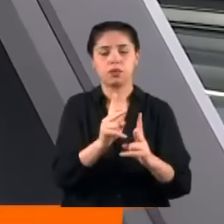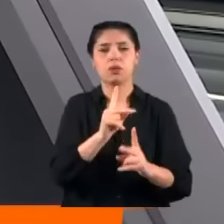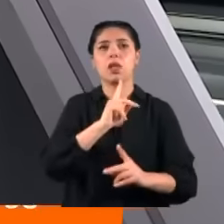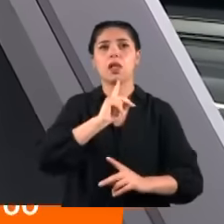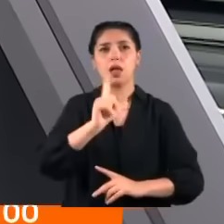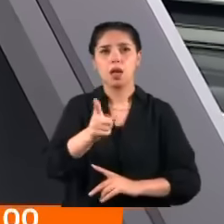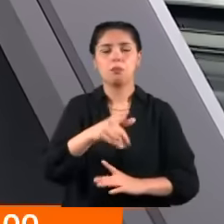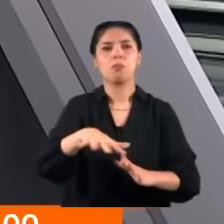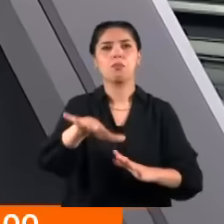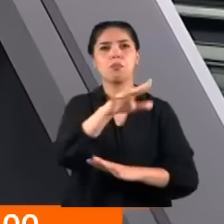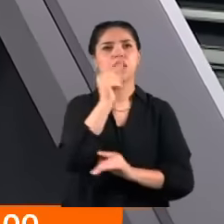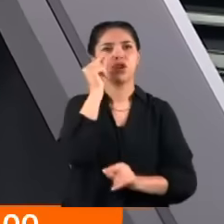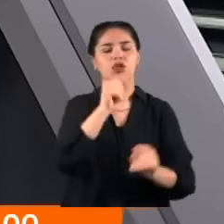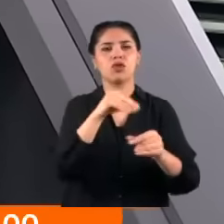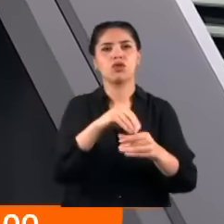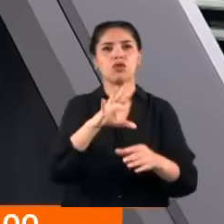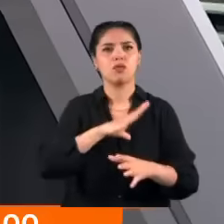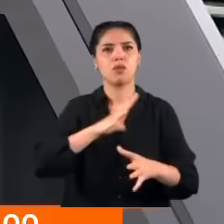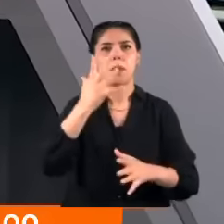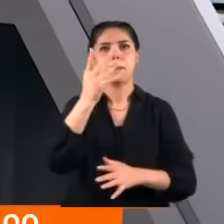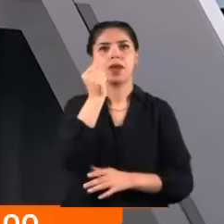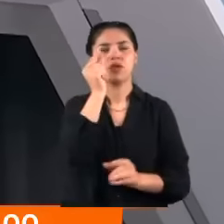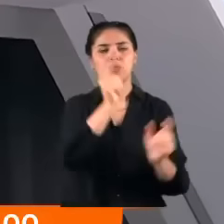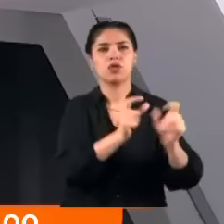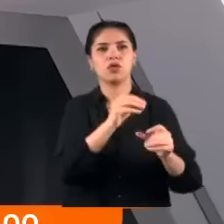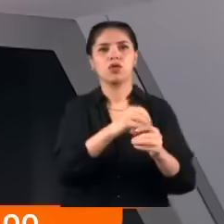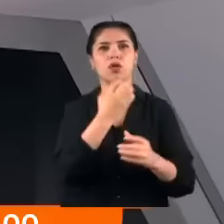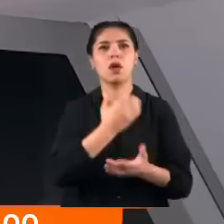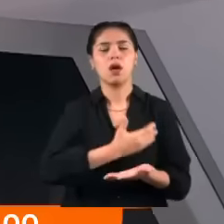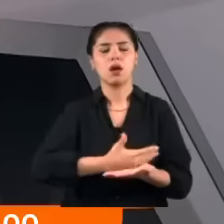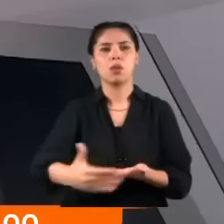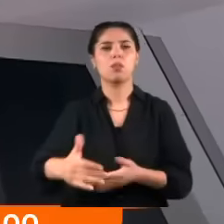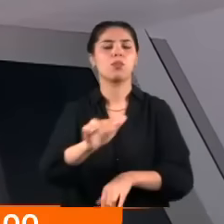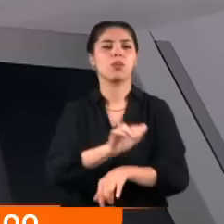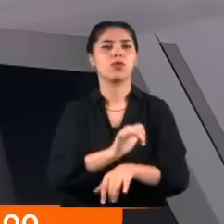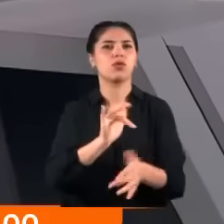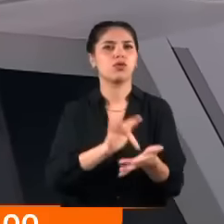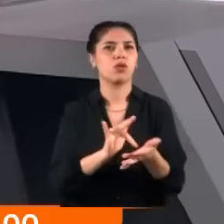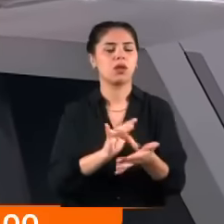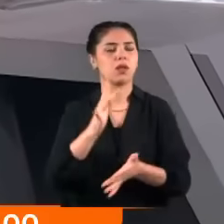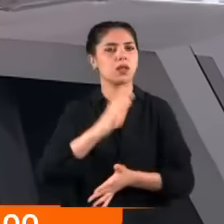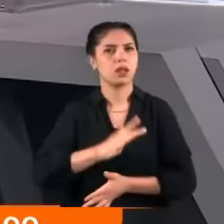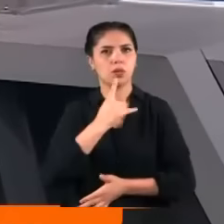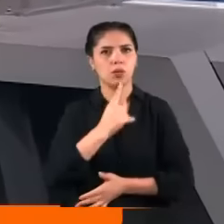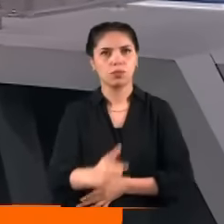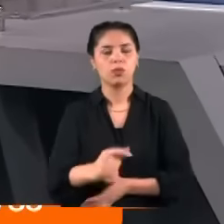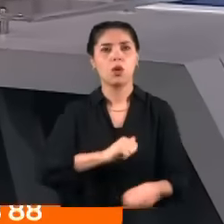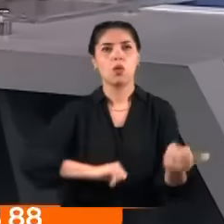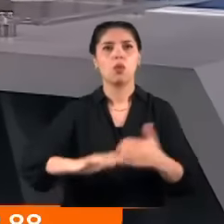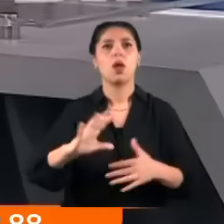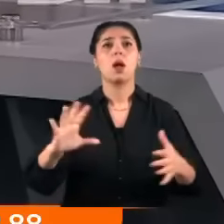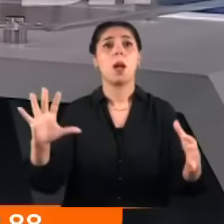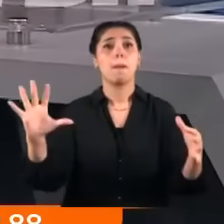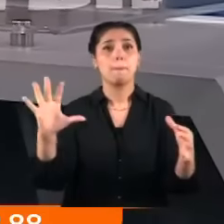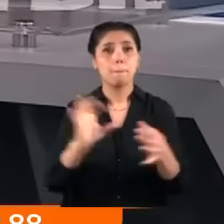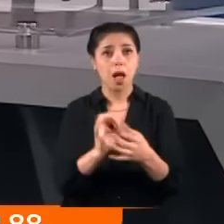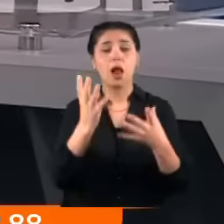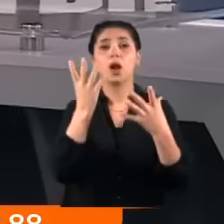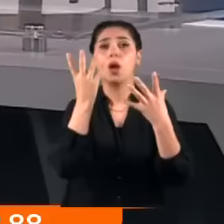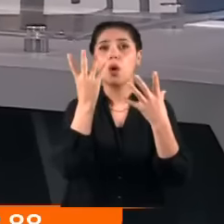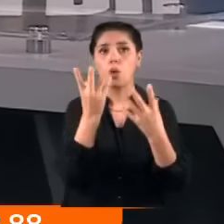ve azmettiricilerin de aralarında bulunduğu 5 sanık için ağırlaştırılmış müebbet hapis cezası talep etti. Olaylarla doğrudan